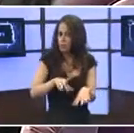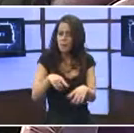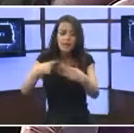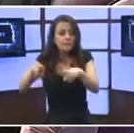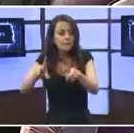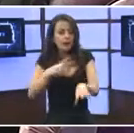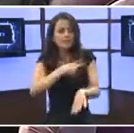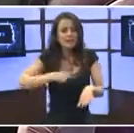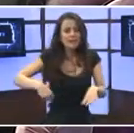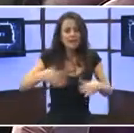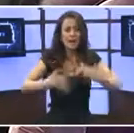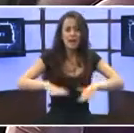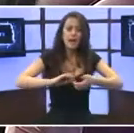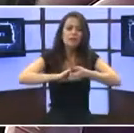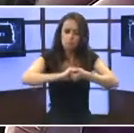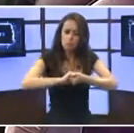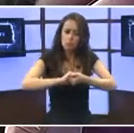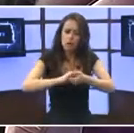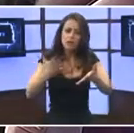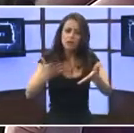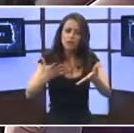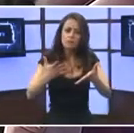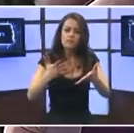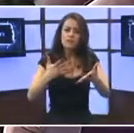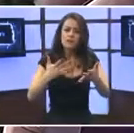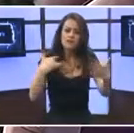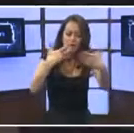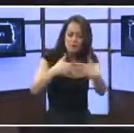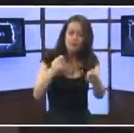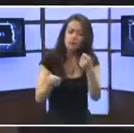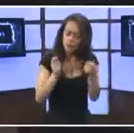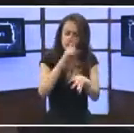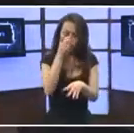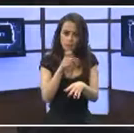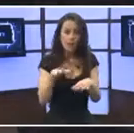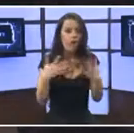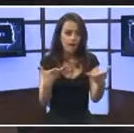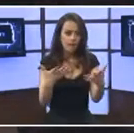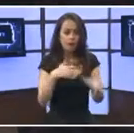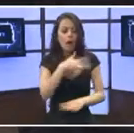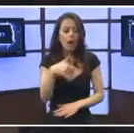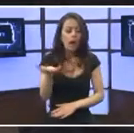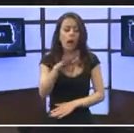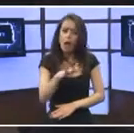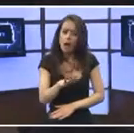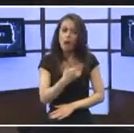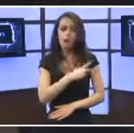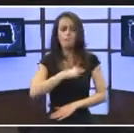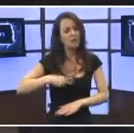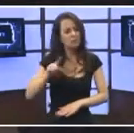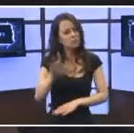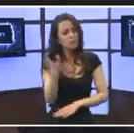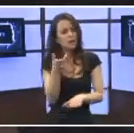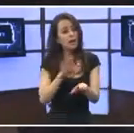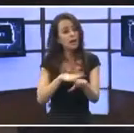engelli dostlarımız için yeterince çalışıyorlar mı sizce? Şimdi her belediye mutlaka bir şeyler yapıyor. Ama şu var biliyor